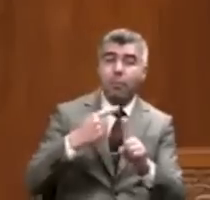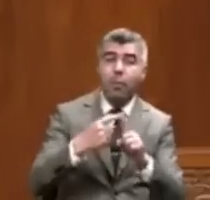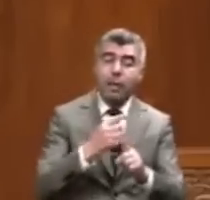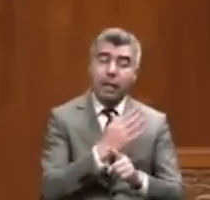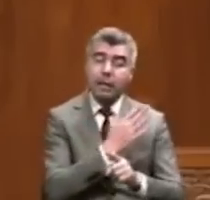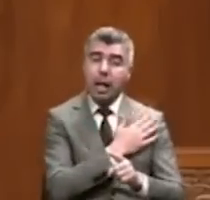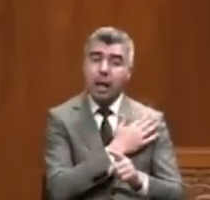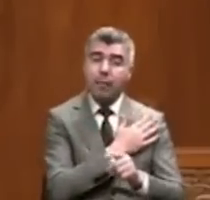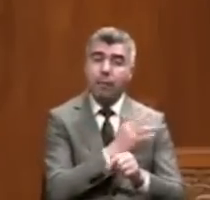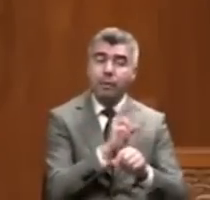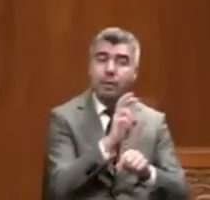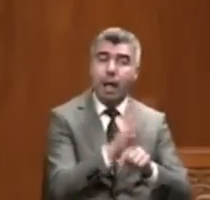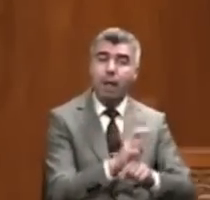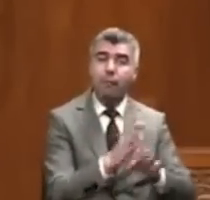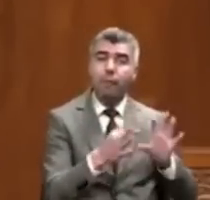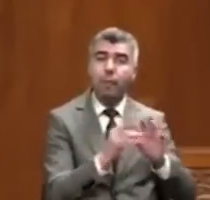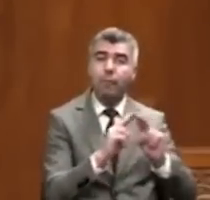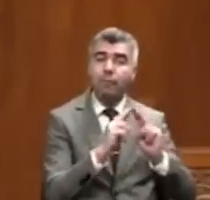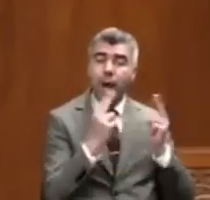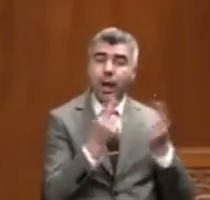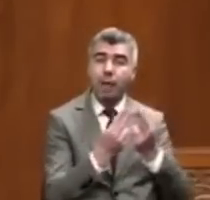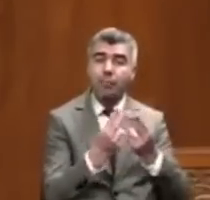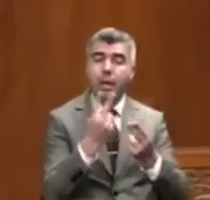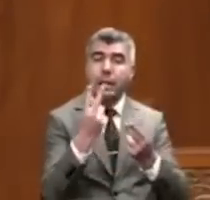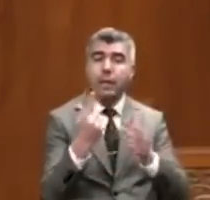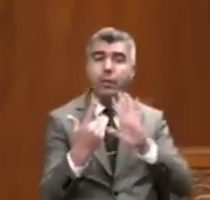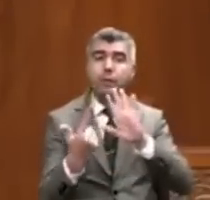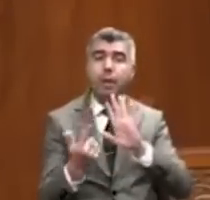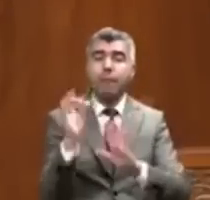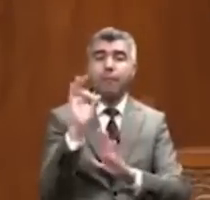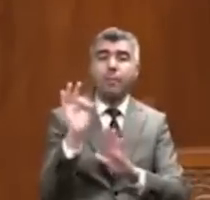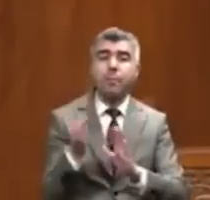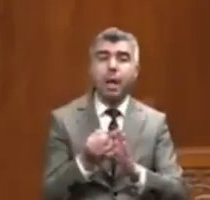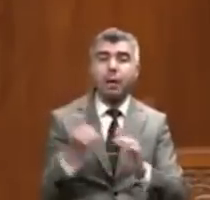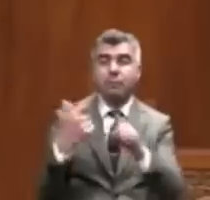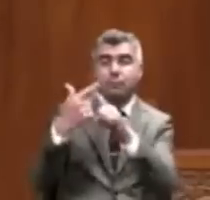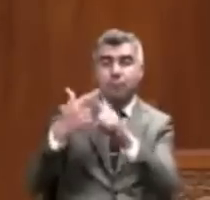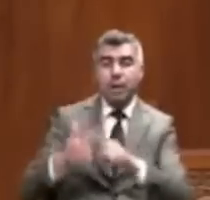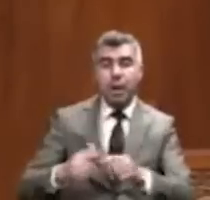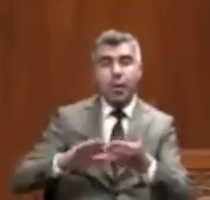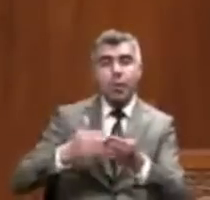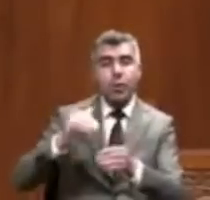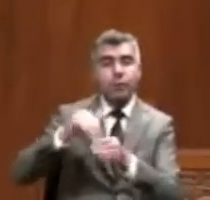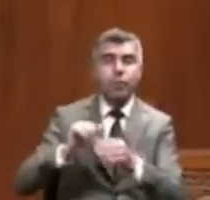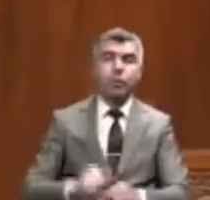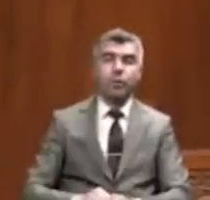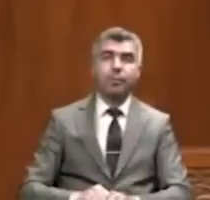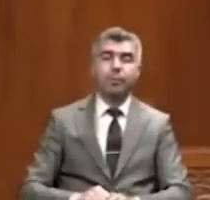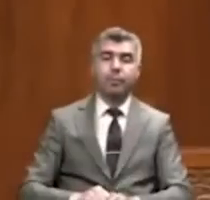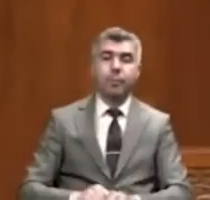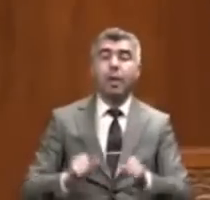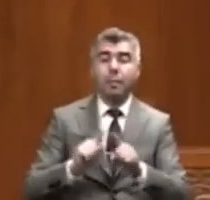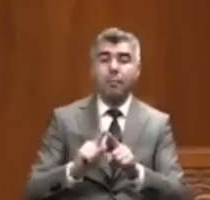دين الخزينه العموميه 72% من الناتج الداخلي الخام اذا